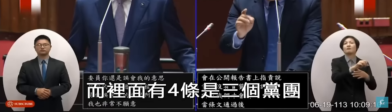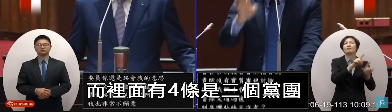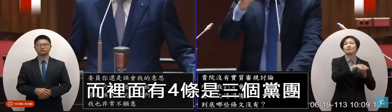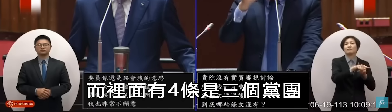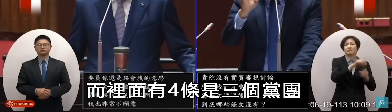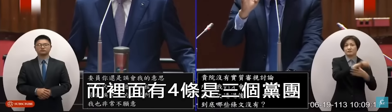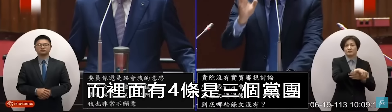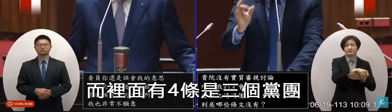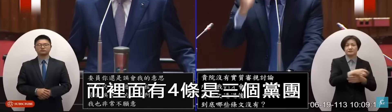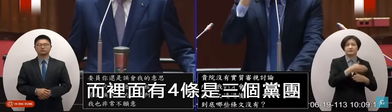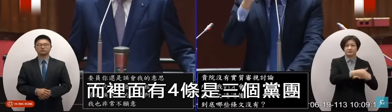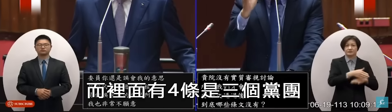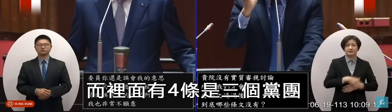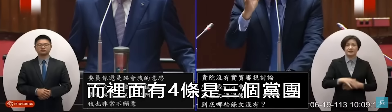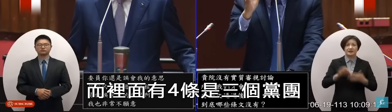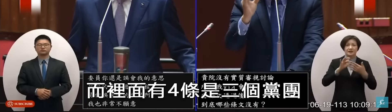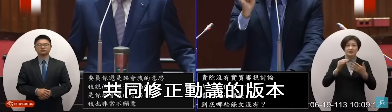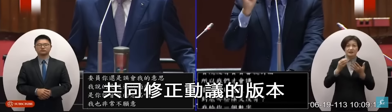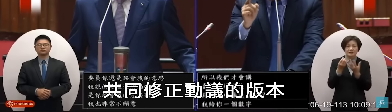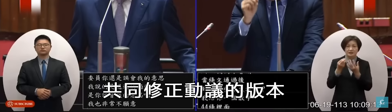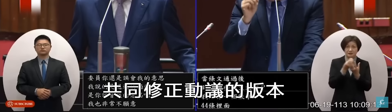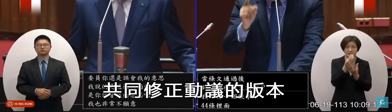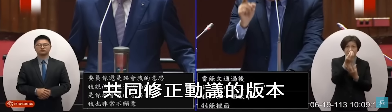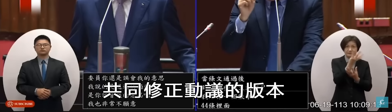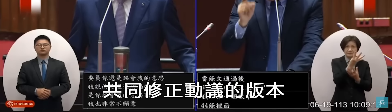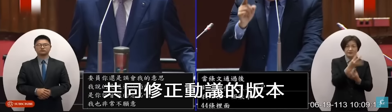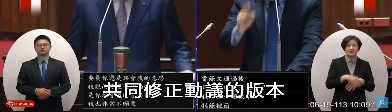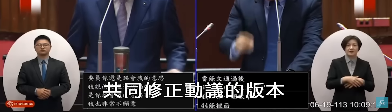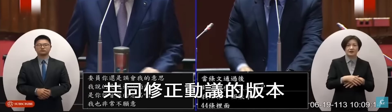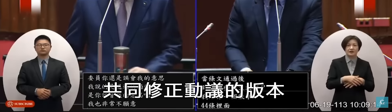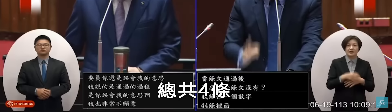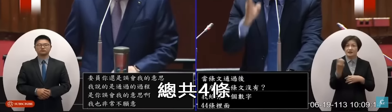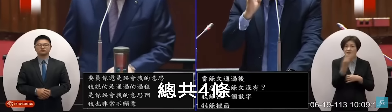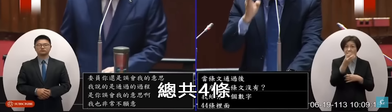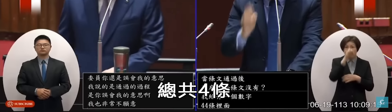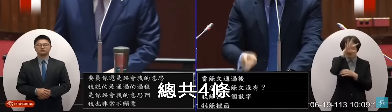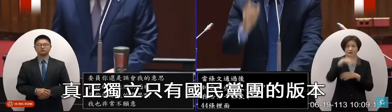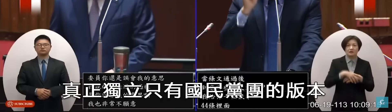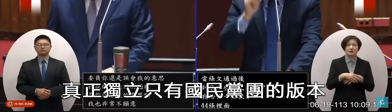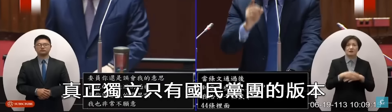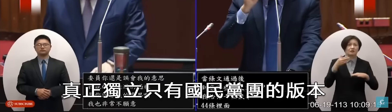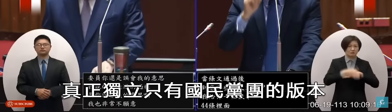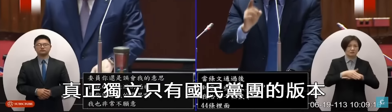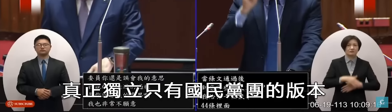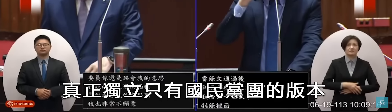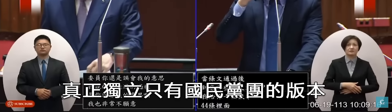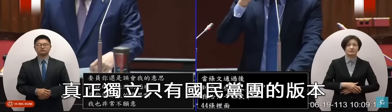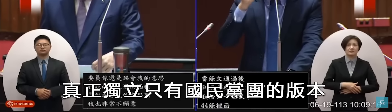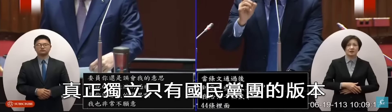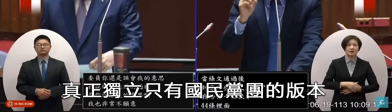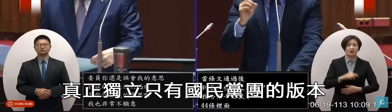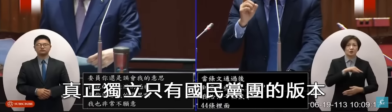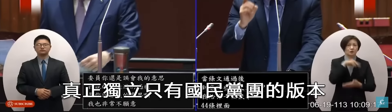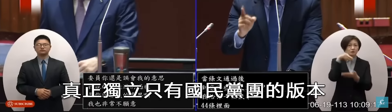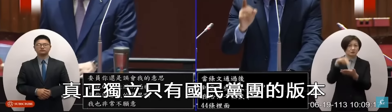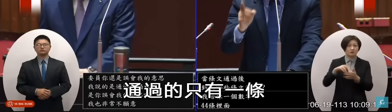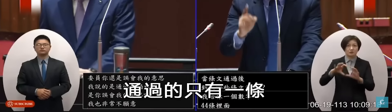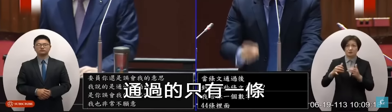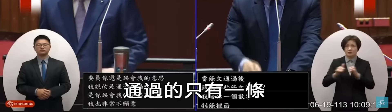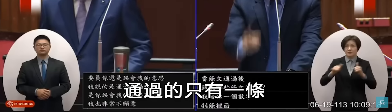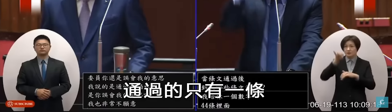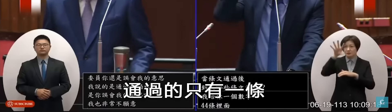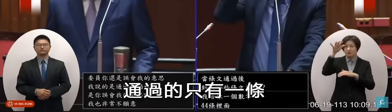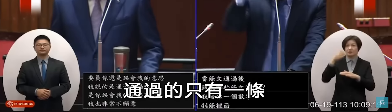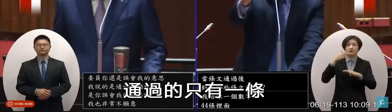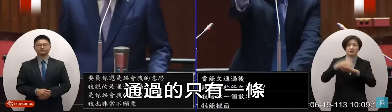里面有4条是3个党团共同修正动议的版本，总共4条。真正独立只有国民党团的版本